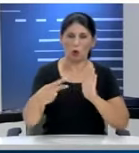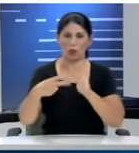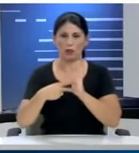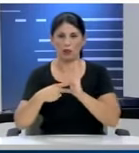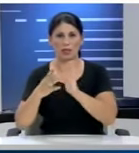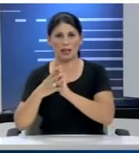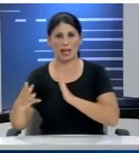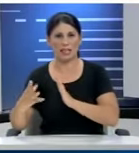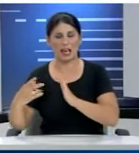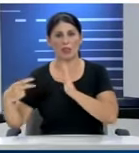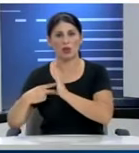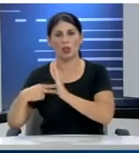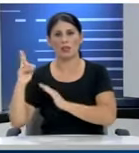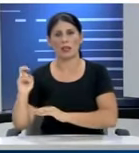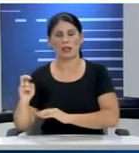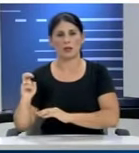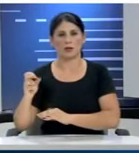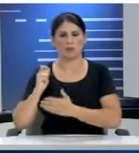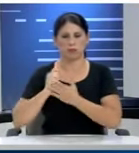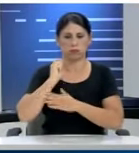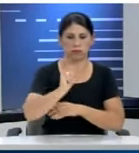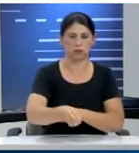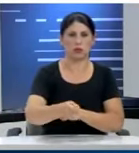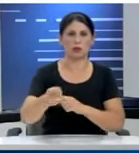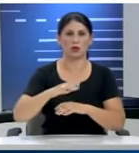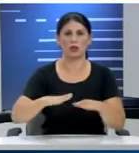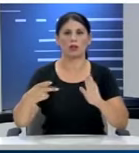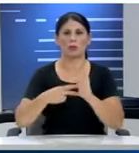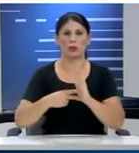περίπου 1,7 δισεκατομμύρια εφάπαξ καταβολή στο τέλος του 18.